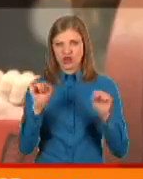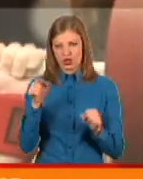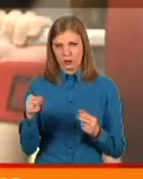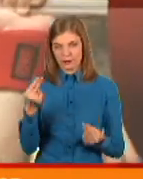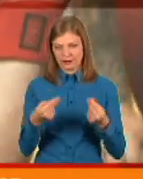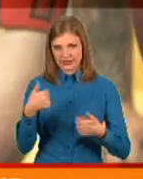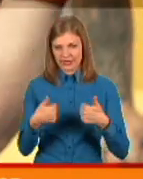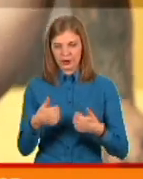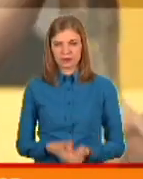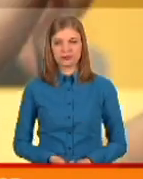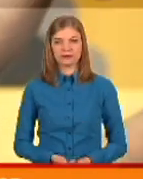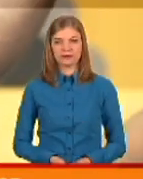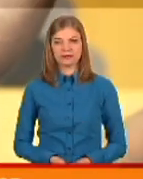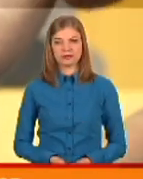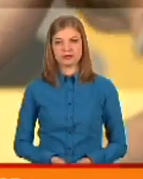ігор.